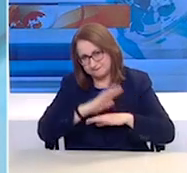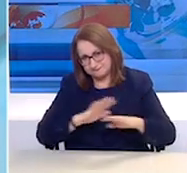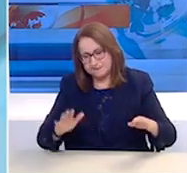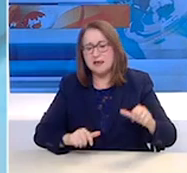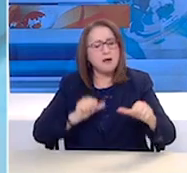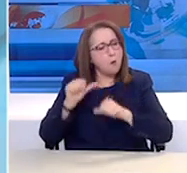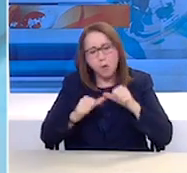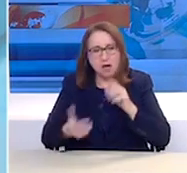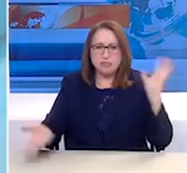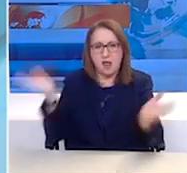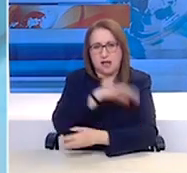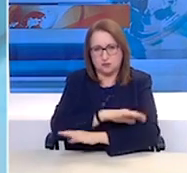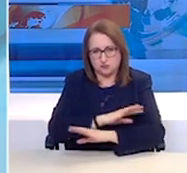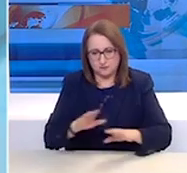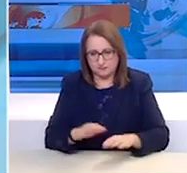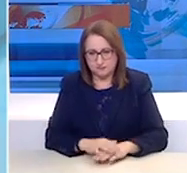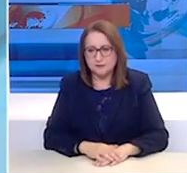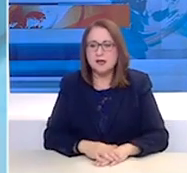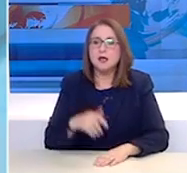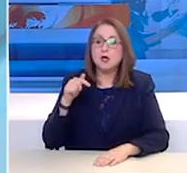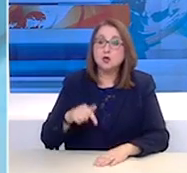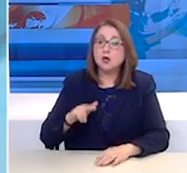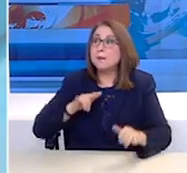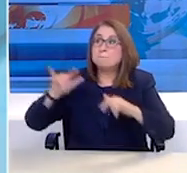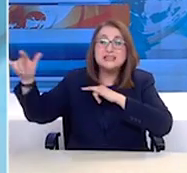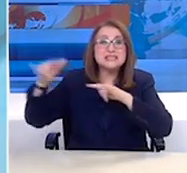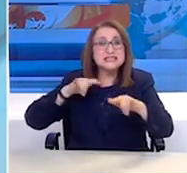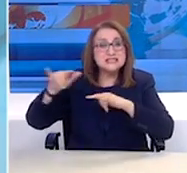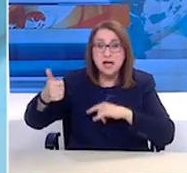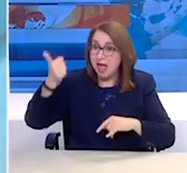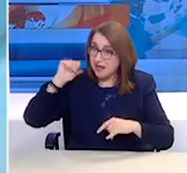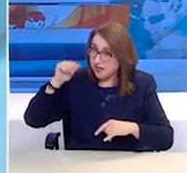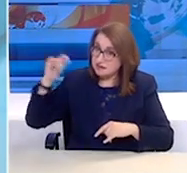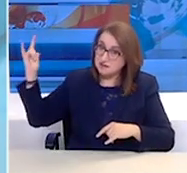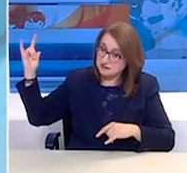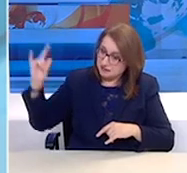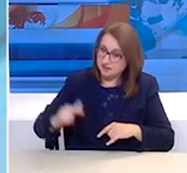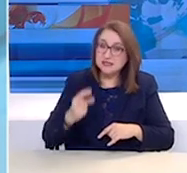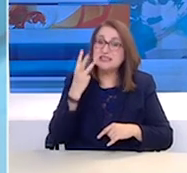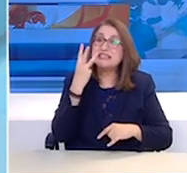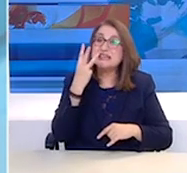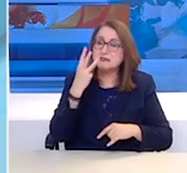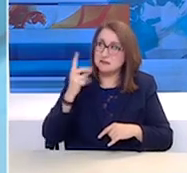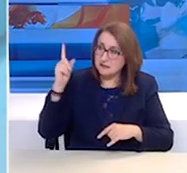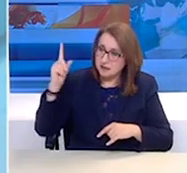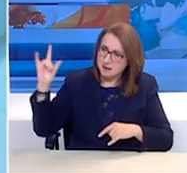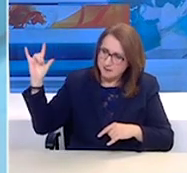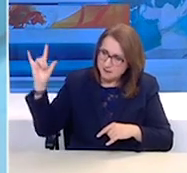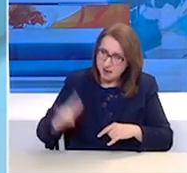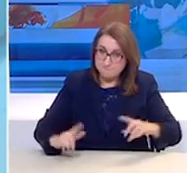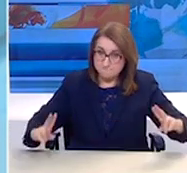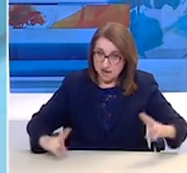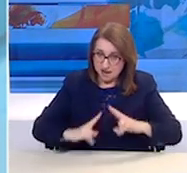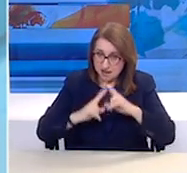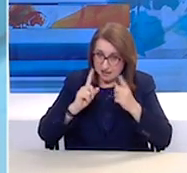να σας ενημερώσω ότι συνεχίζονται οι έλεγχοι των πτήσεων που φτάνουν στη χώρα μας. Χθες έφτασαν στο εξωτερικό 3 πτήσεις, μία τακτική πτήση από